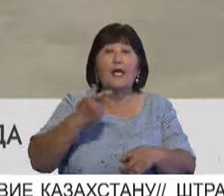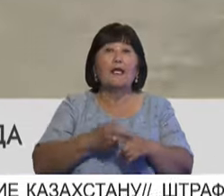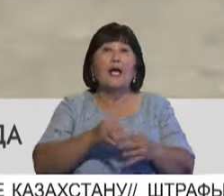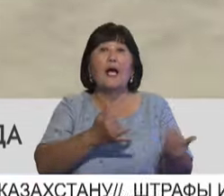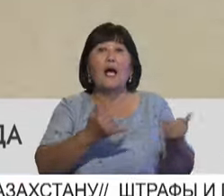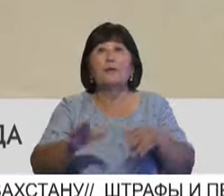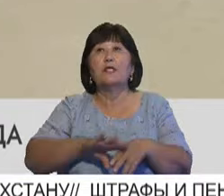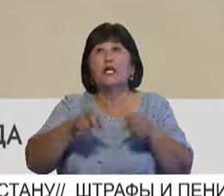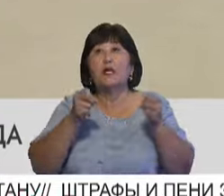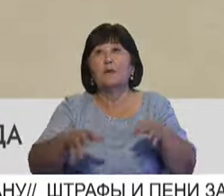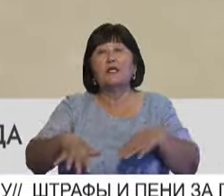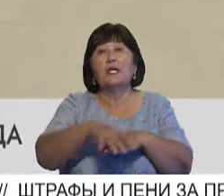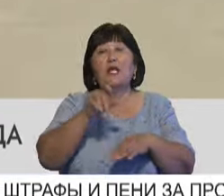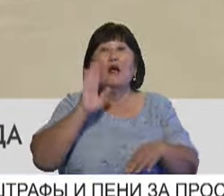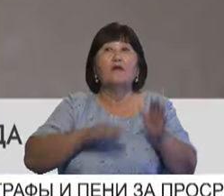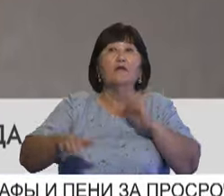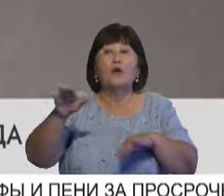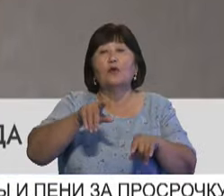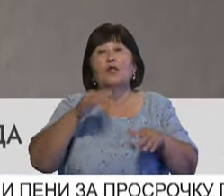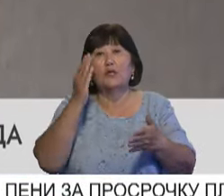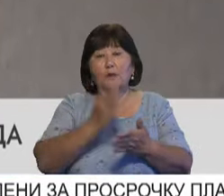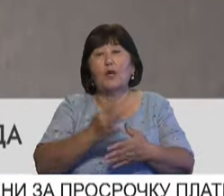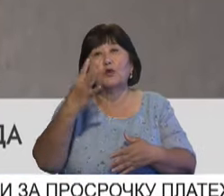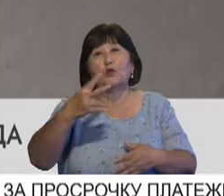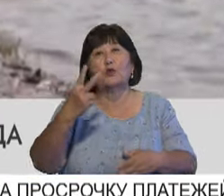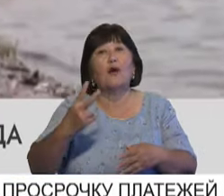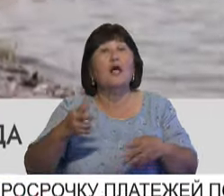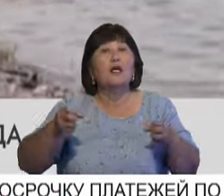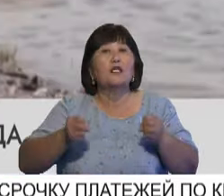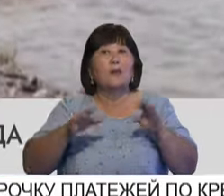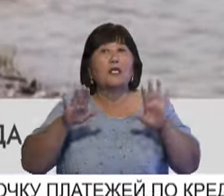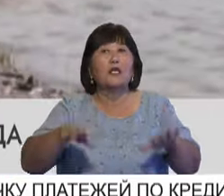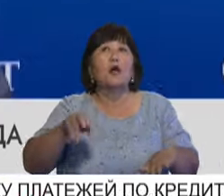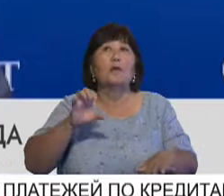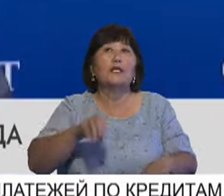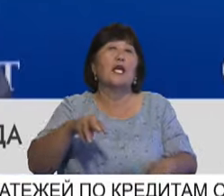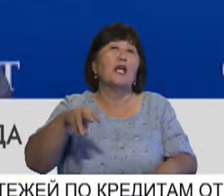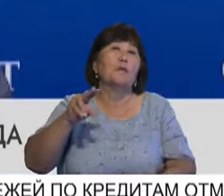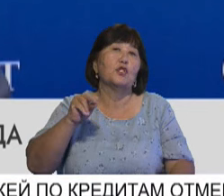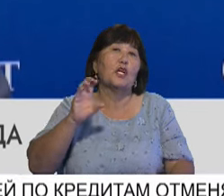обеспечения безопасности населения на водоёмах функционирует 42 спасательных поста